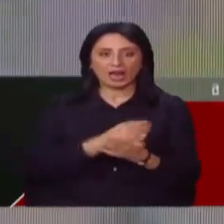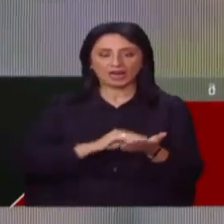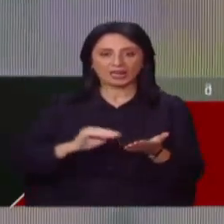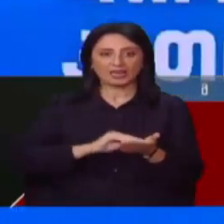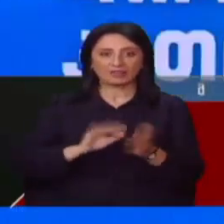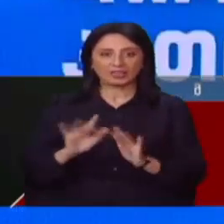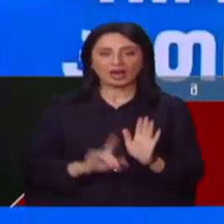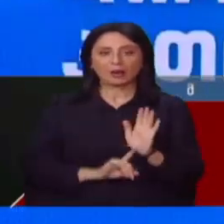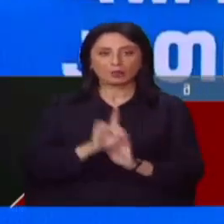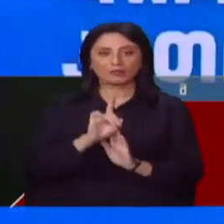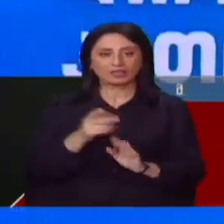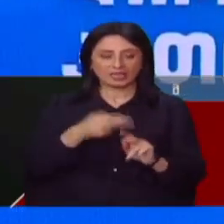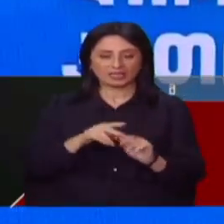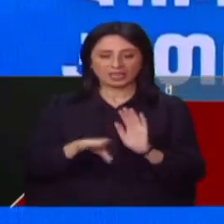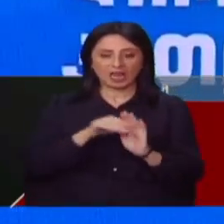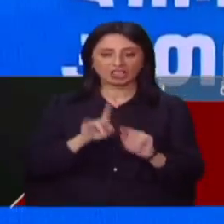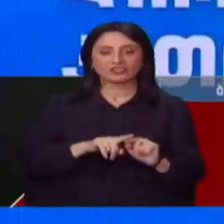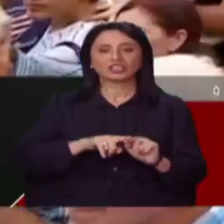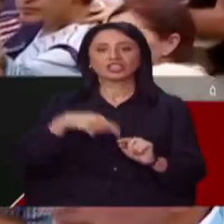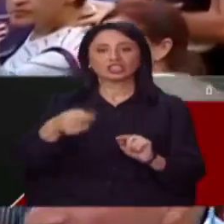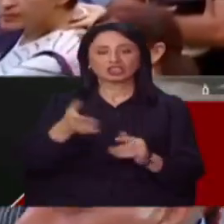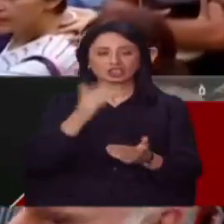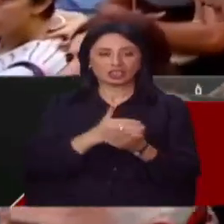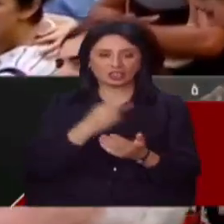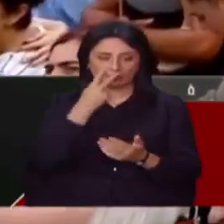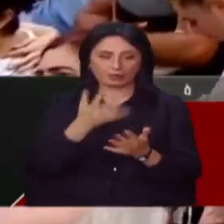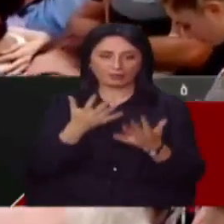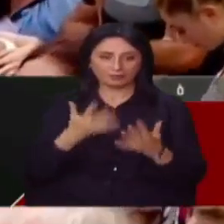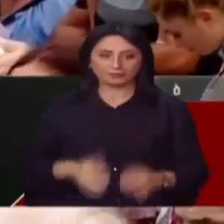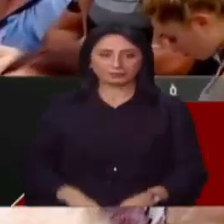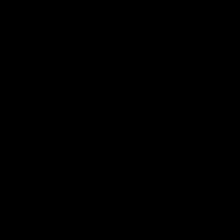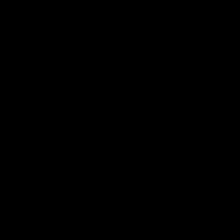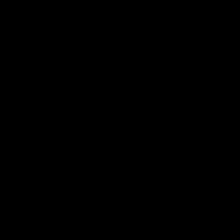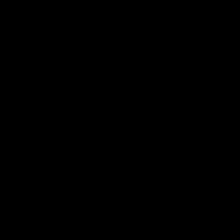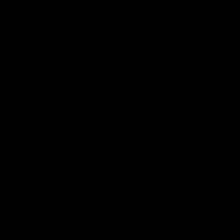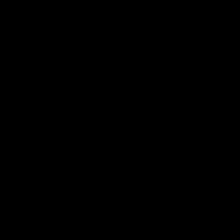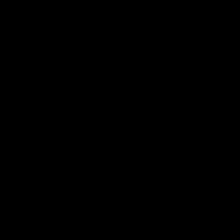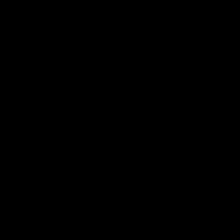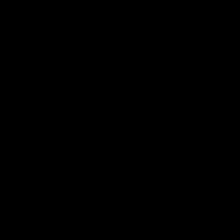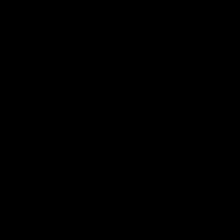რედაქციის ამოქმედება ეს არჩევნების შედეგებზე იქნება დამოკიდებული.